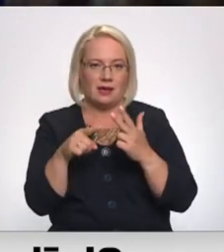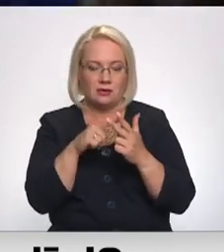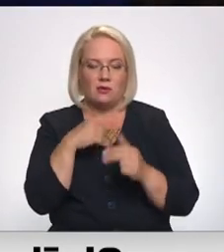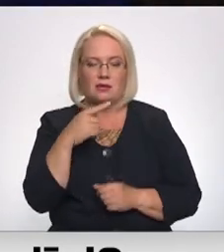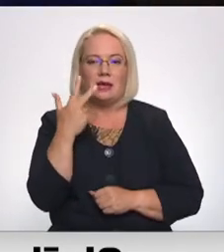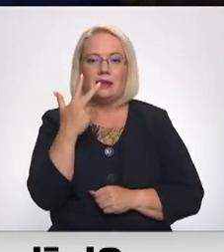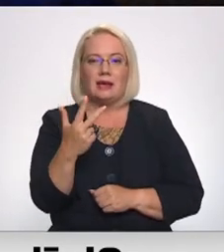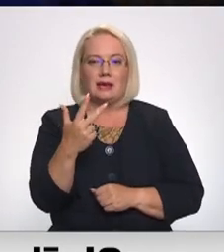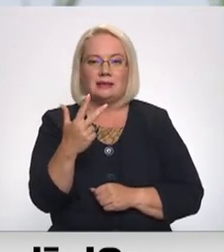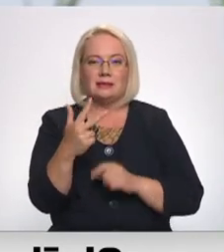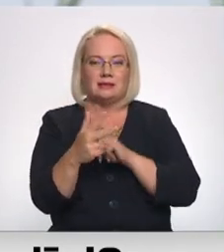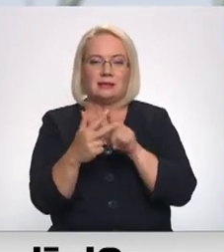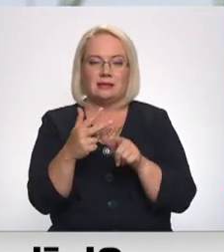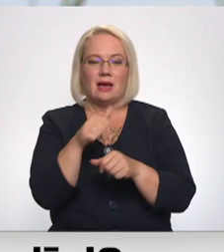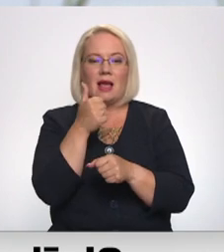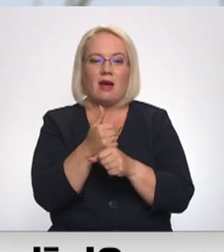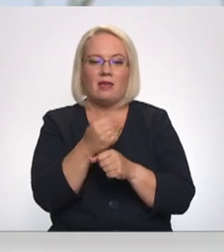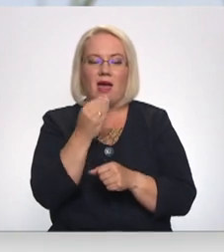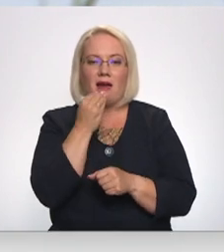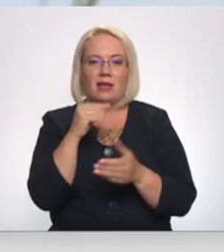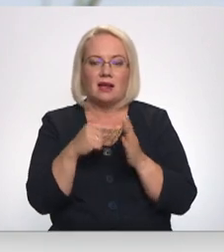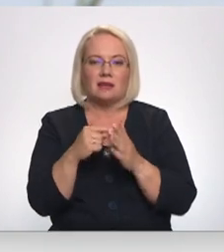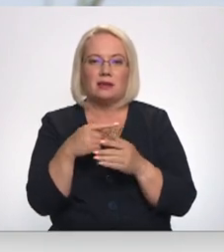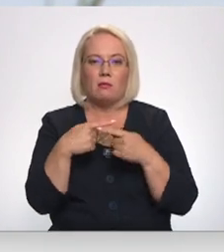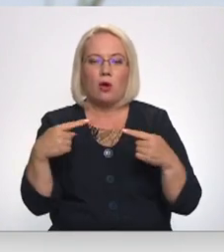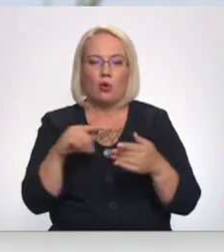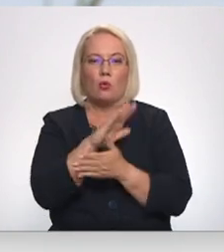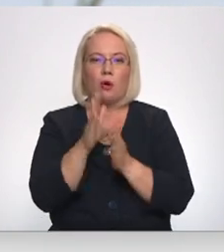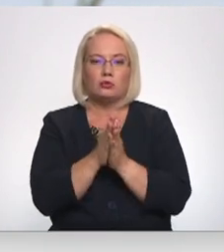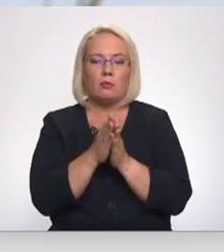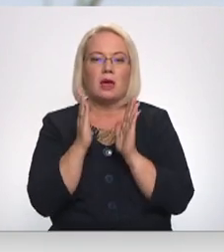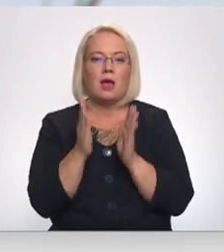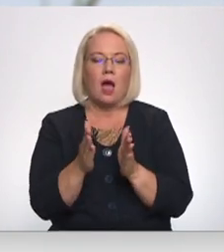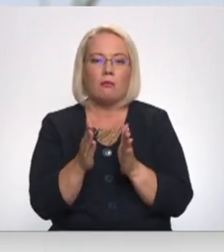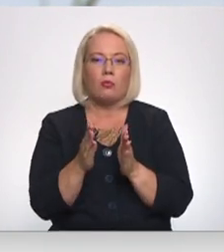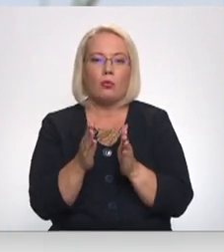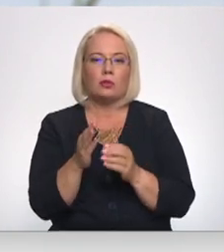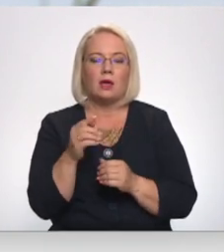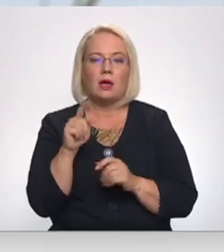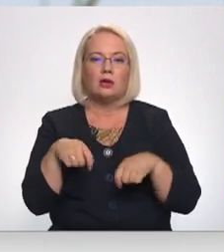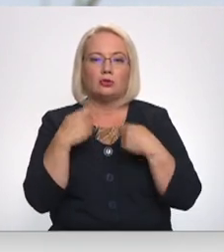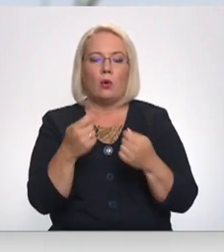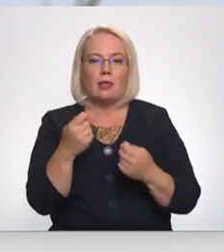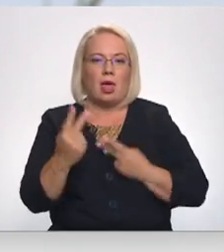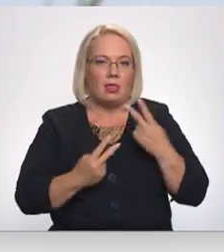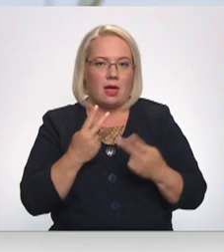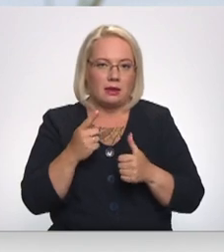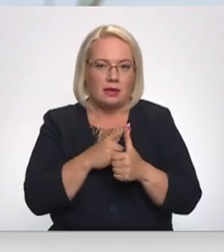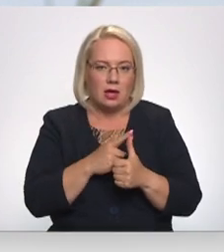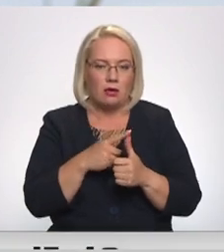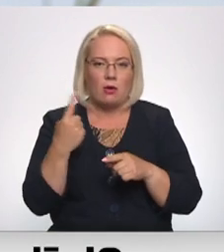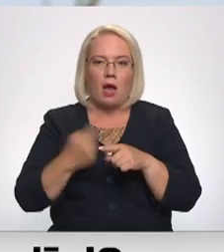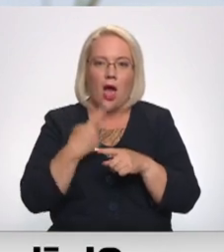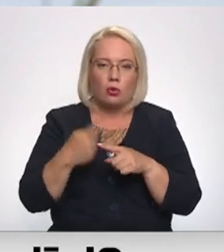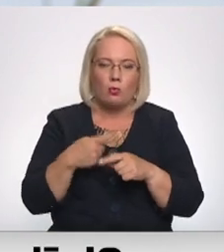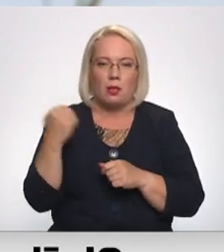galvenajās ēdienreizēs, ja mēs skatījos produktu kopsumu, tur būtu jābūt kaut kam no tā, kas dos enerģiju. Tas būtu vai nu